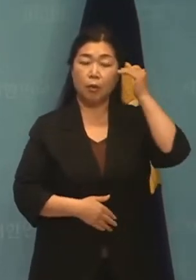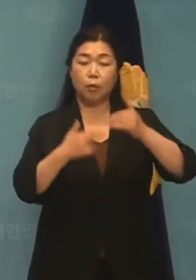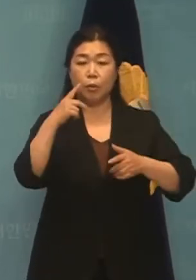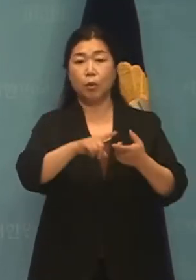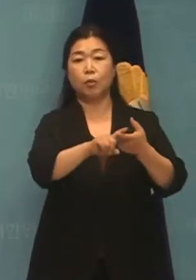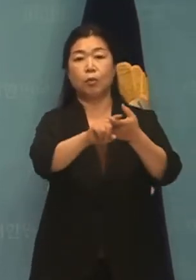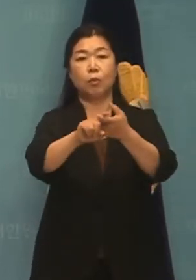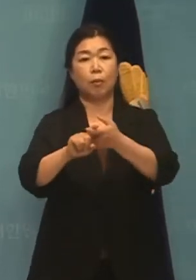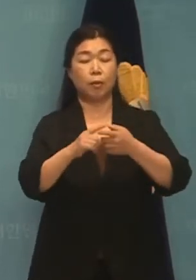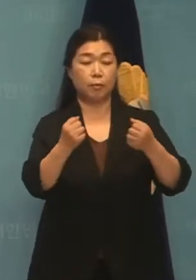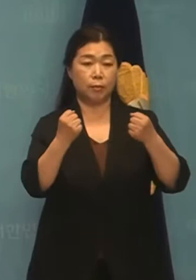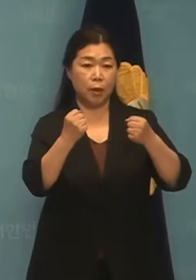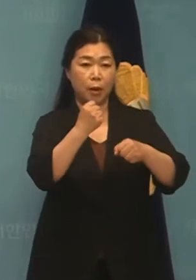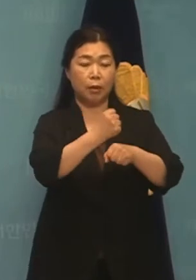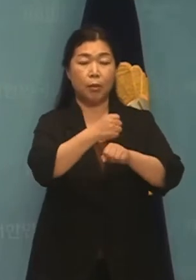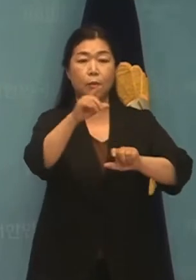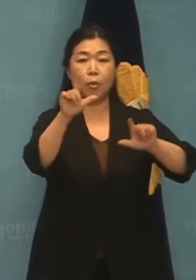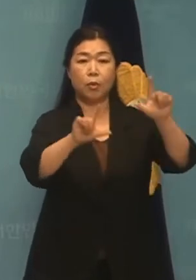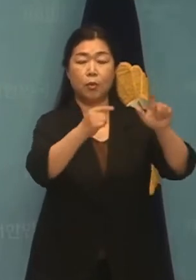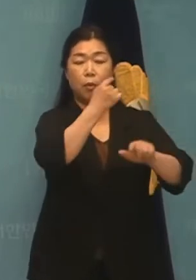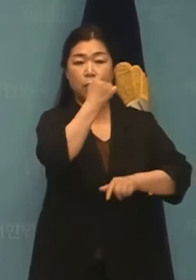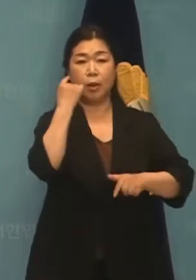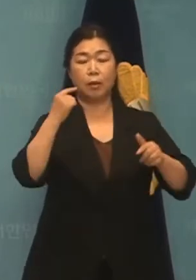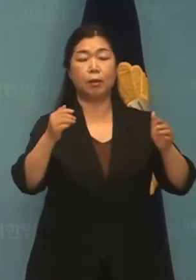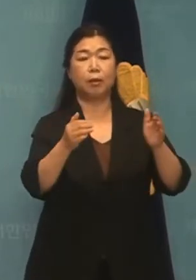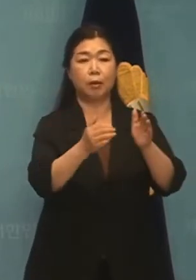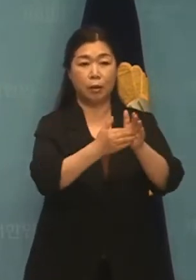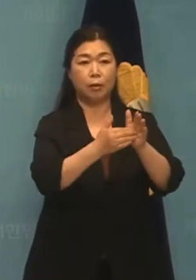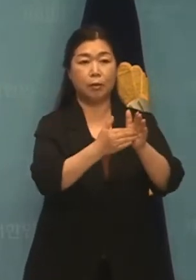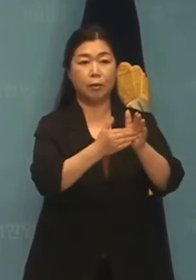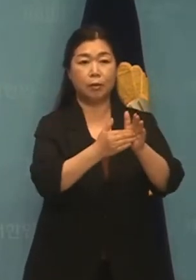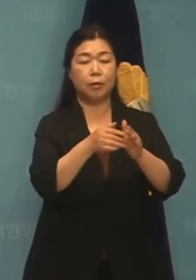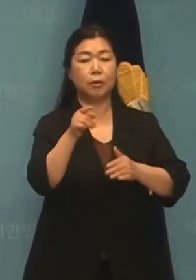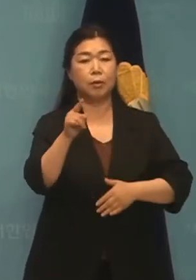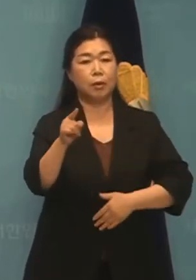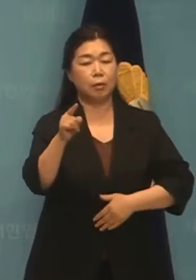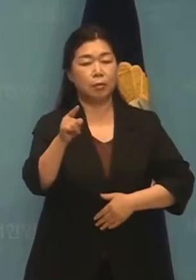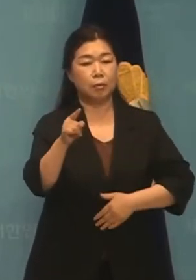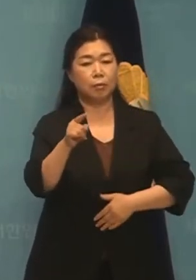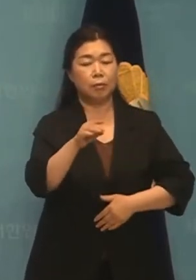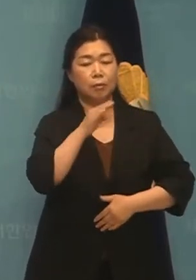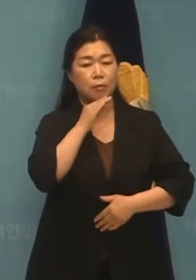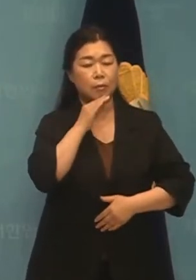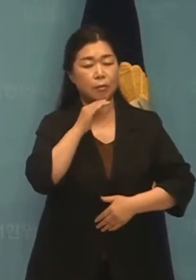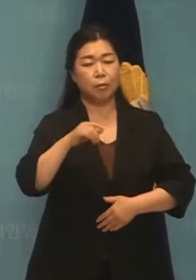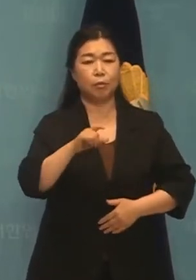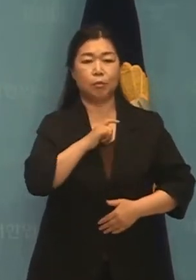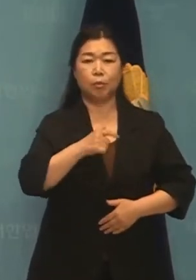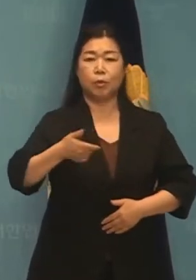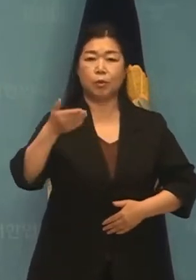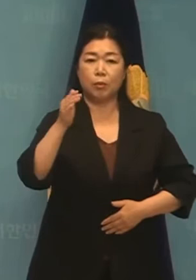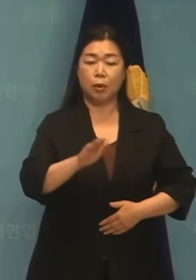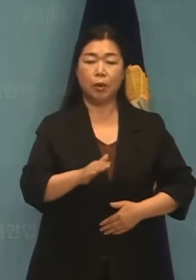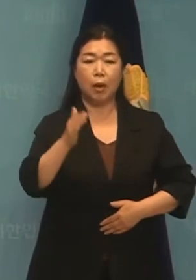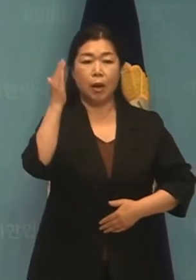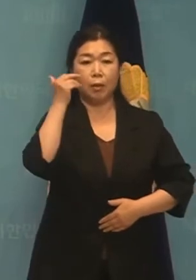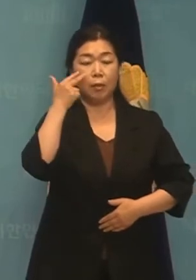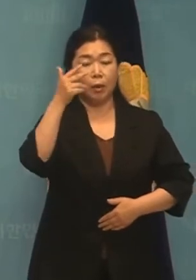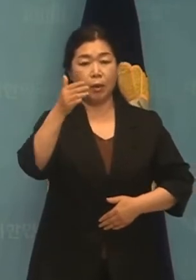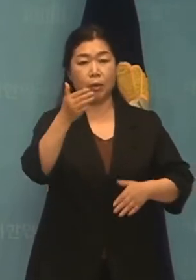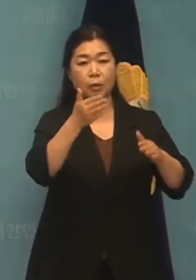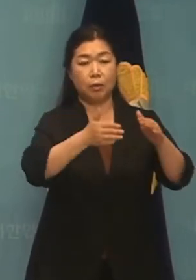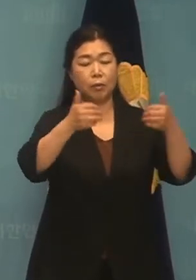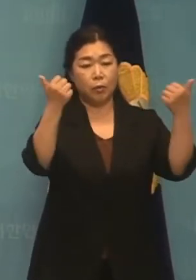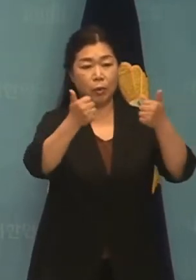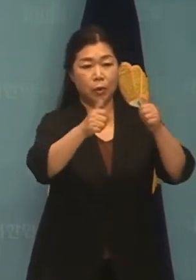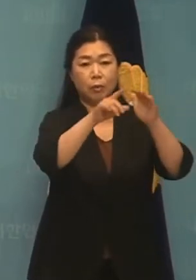한미동맹이 건재하다는 것을 확인했다는 점에서 이의가 있지만 이번 한미정상의